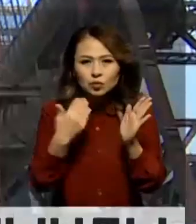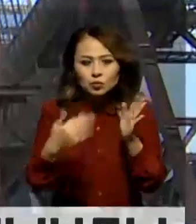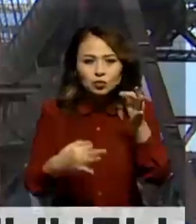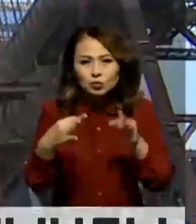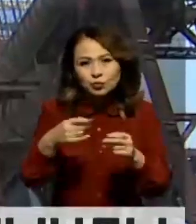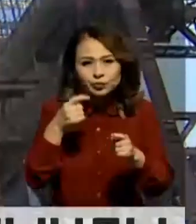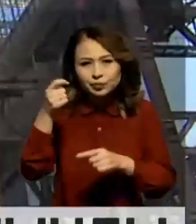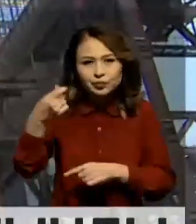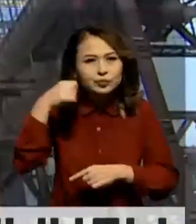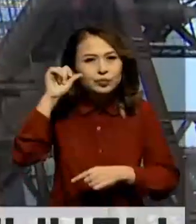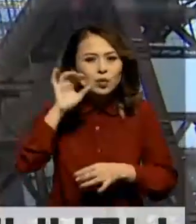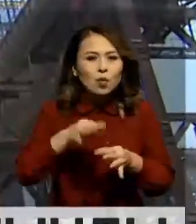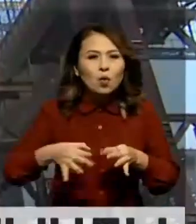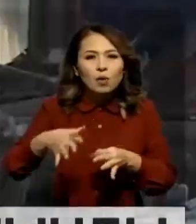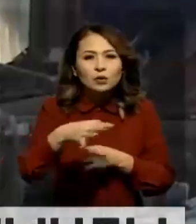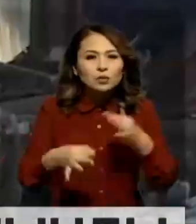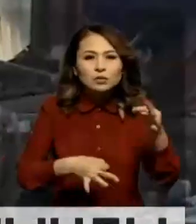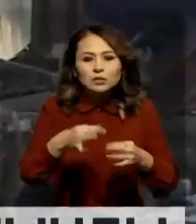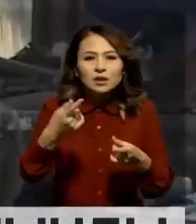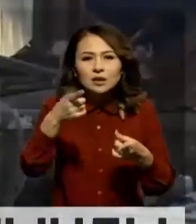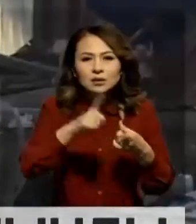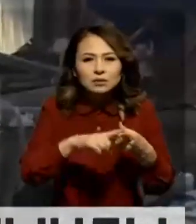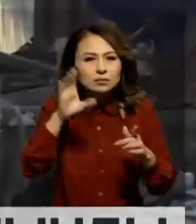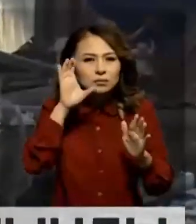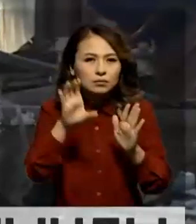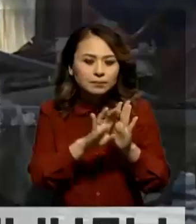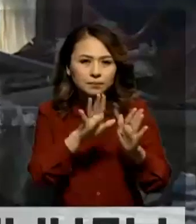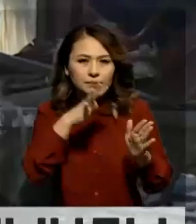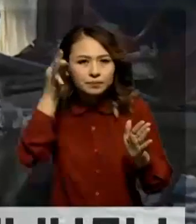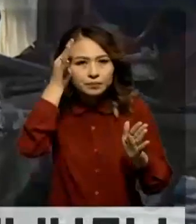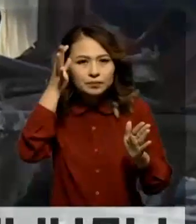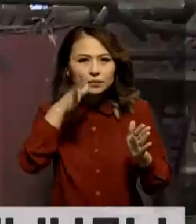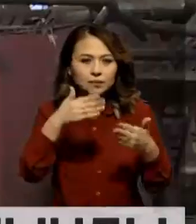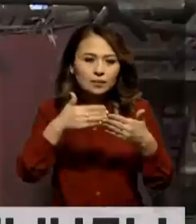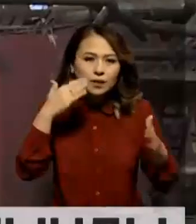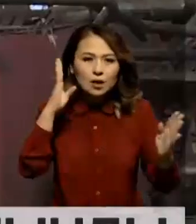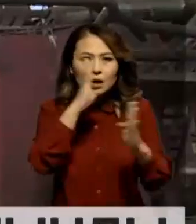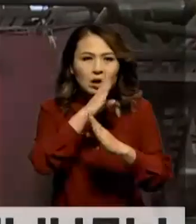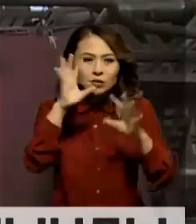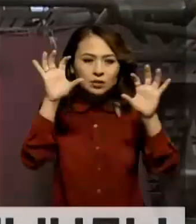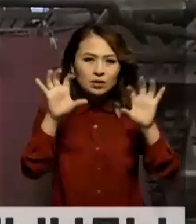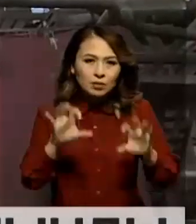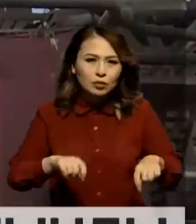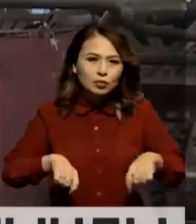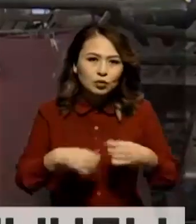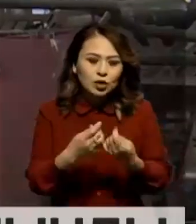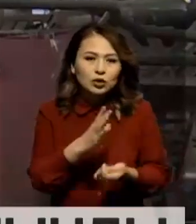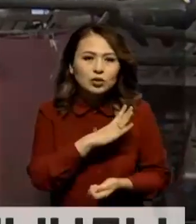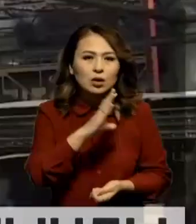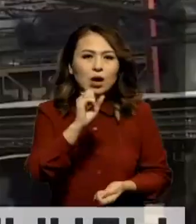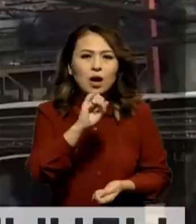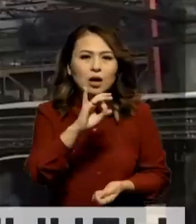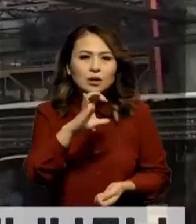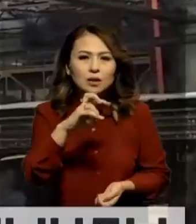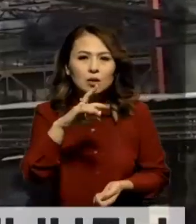жолдаған. Күні кеше облыстық сотта аталған іске қатысты тыңдалым өтті. Еске салсақ, бұған дейін де экологиялық заңнамаларды бұзған